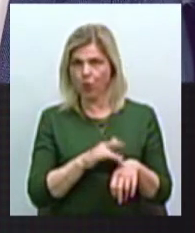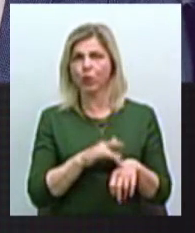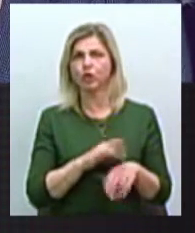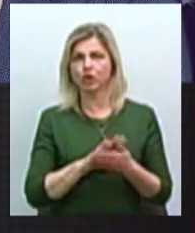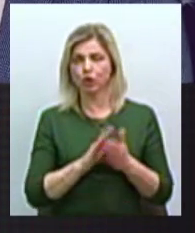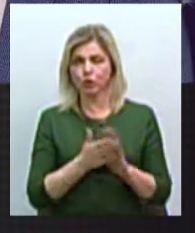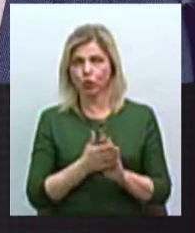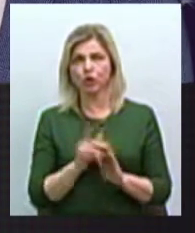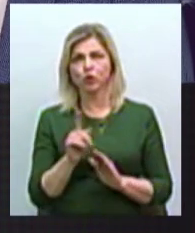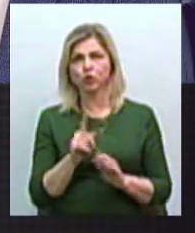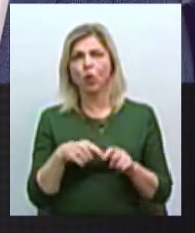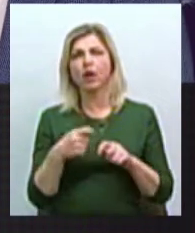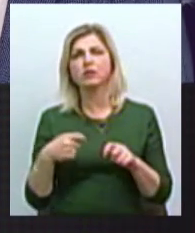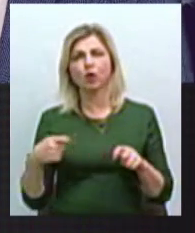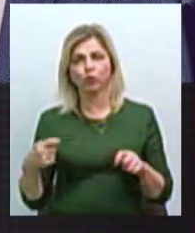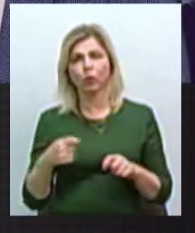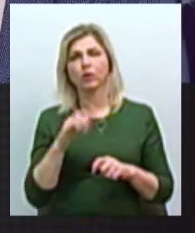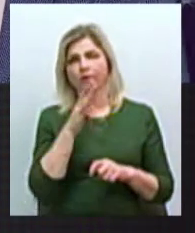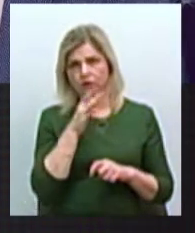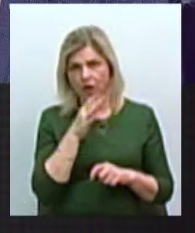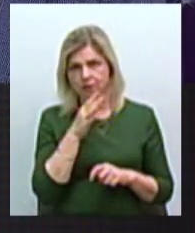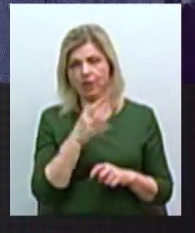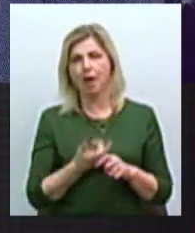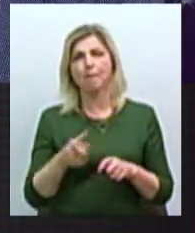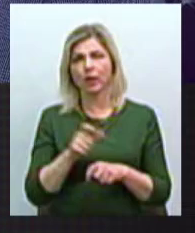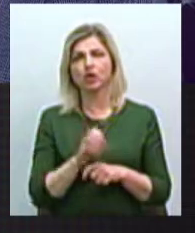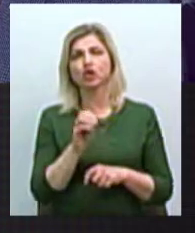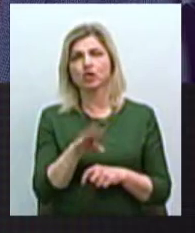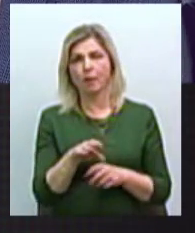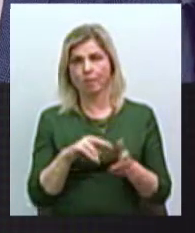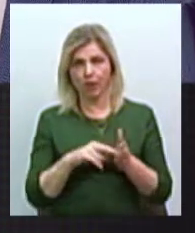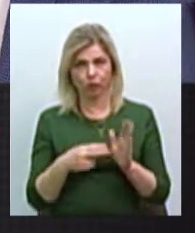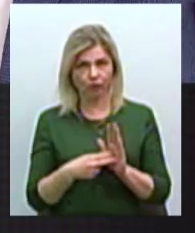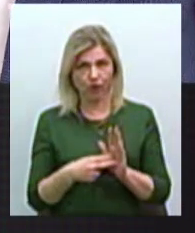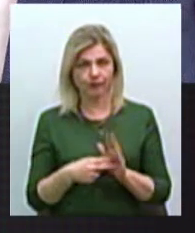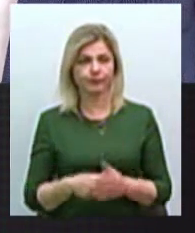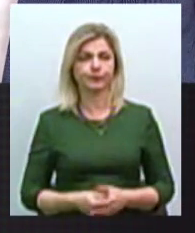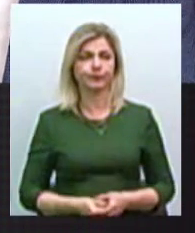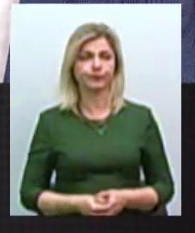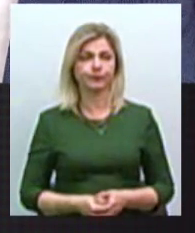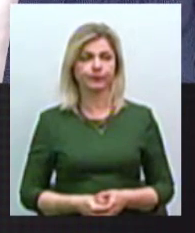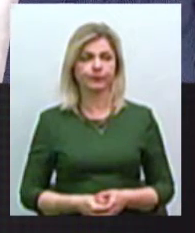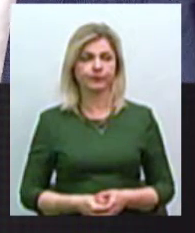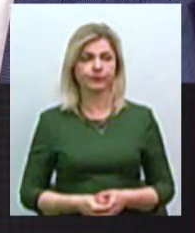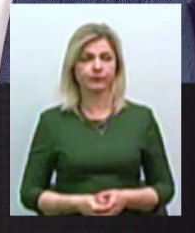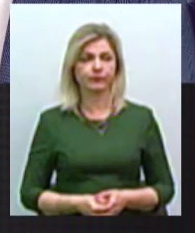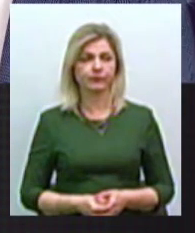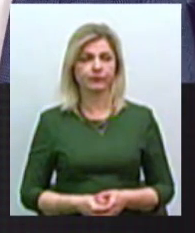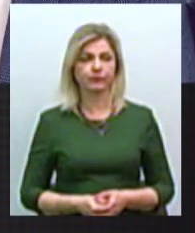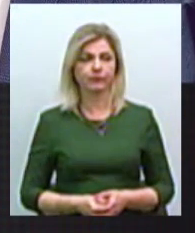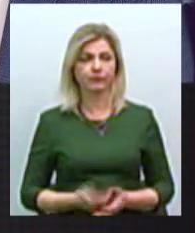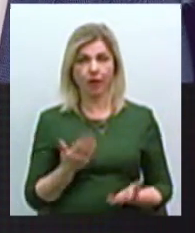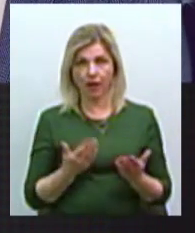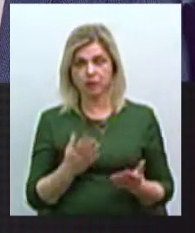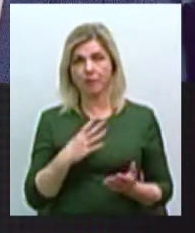те, що вона розтягнулася у часі більше, ніж планували. Проте, якщо вже бути чесним,